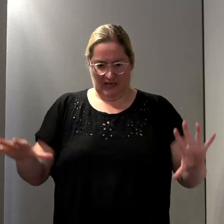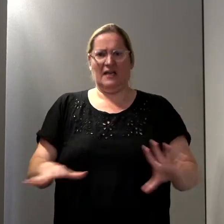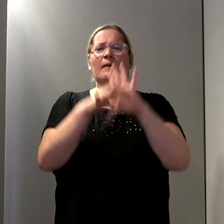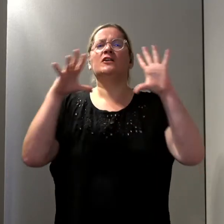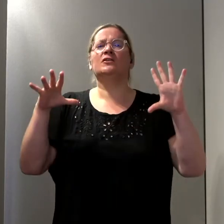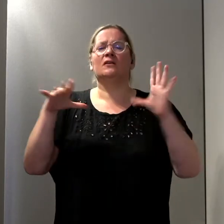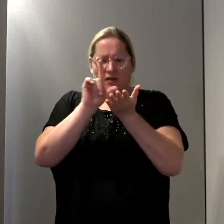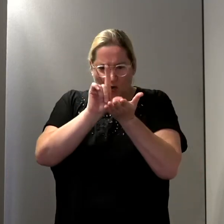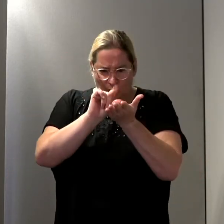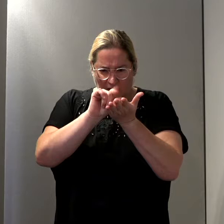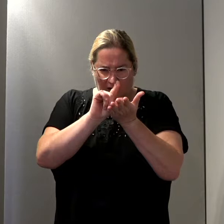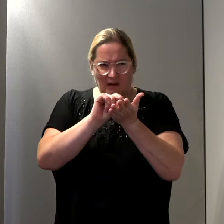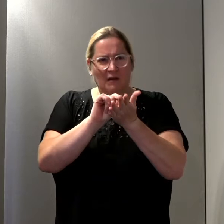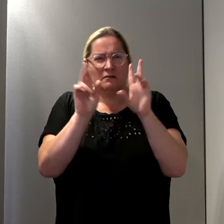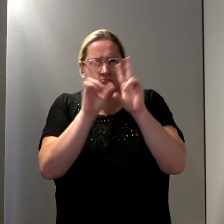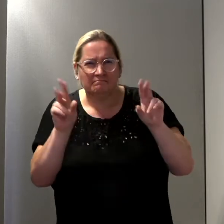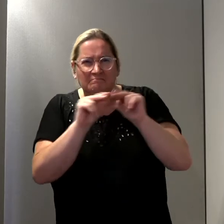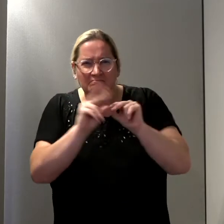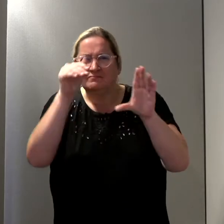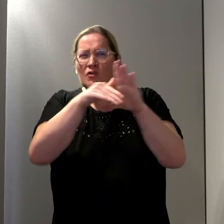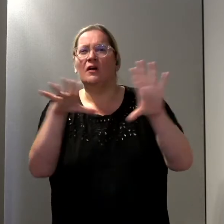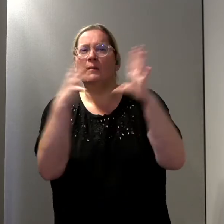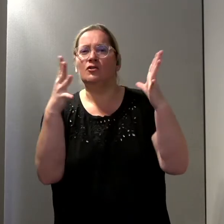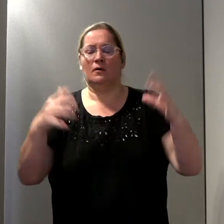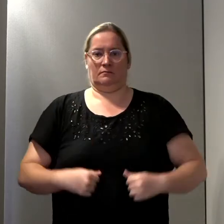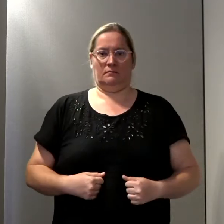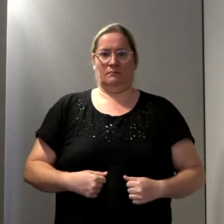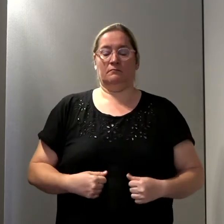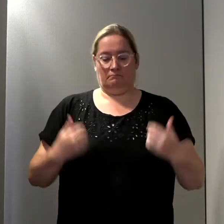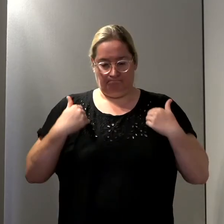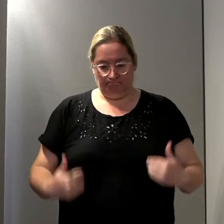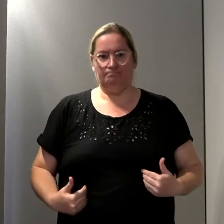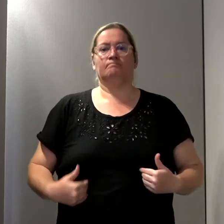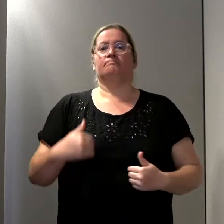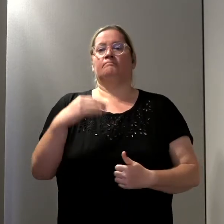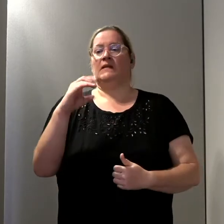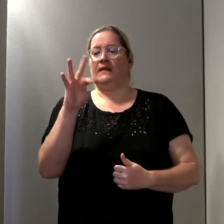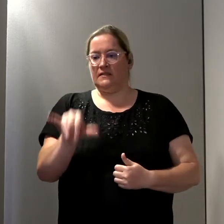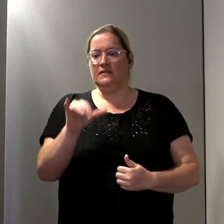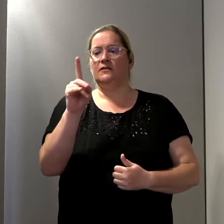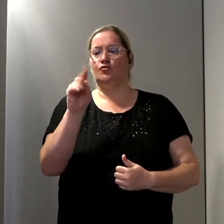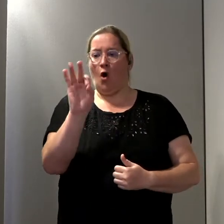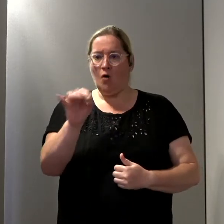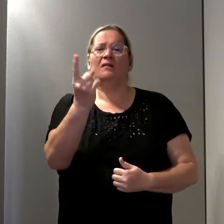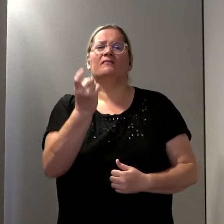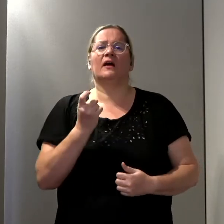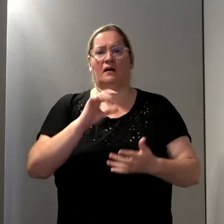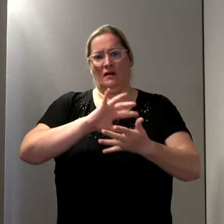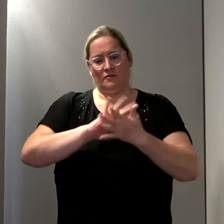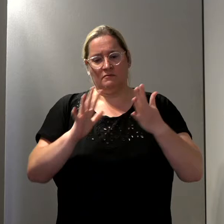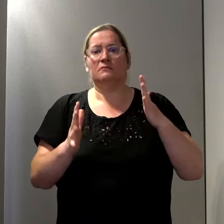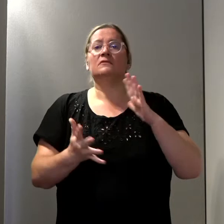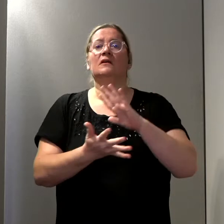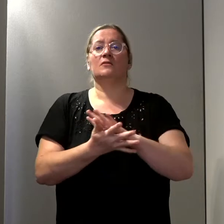sur Twitter ». Je vais commencer par me présenter. Donc, je suis Cathy Durand de l'association Brainnet. Je